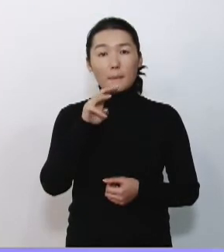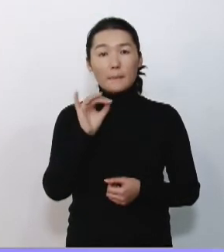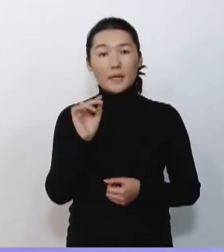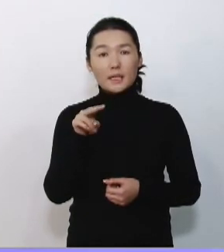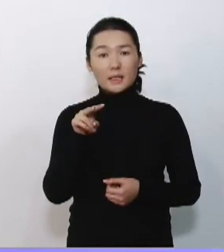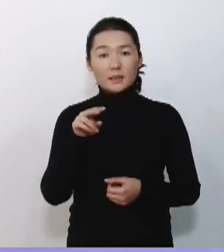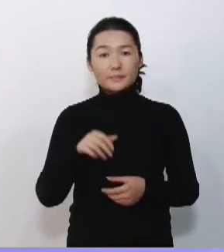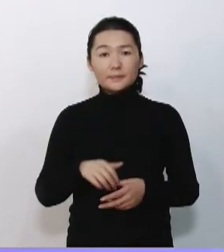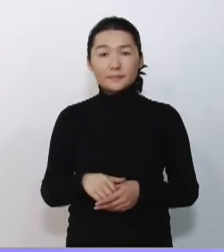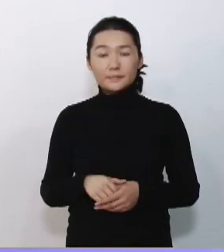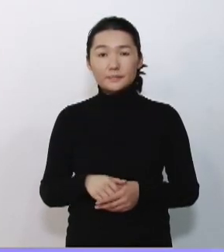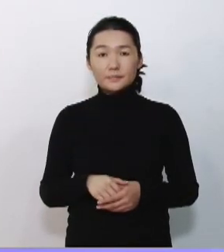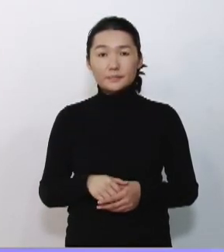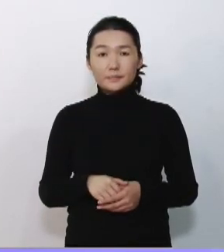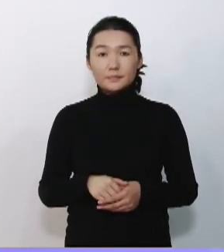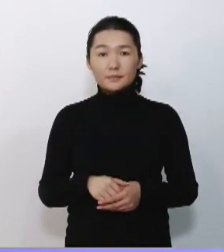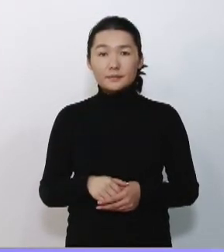мил.